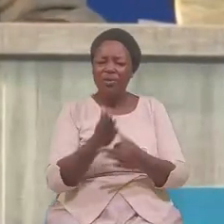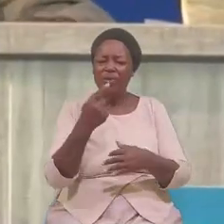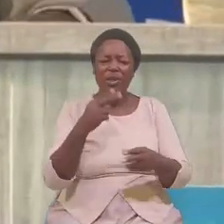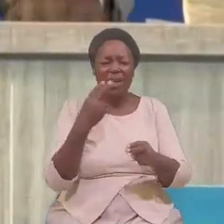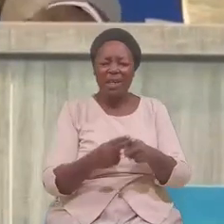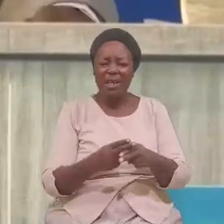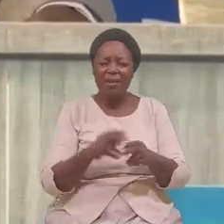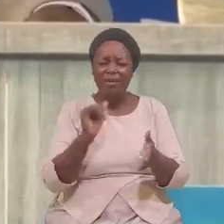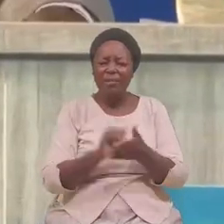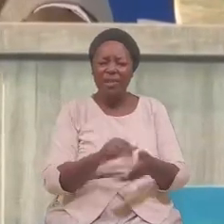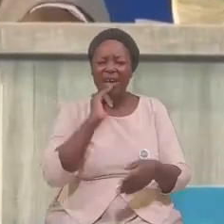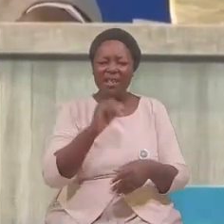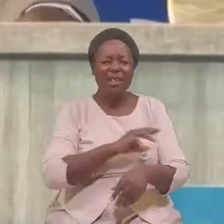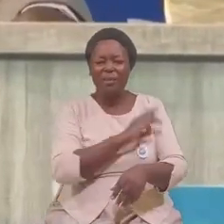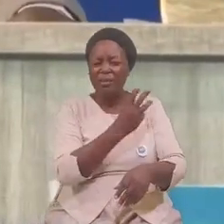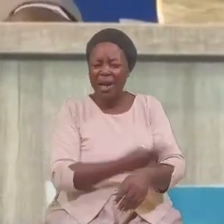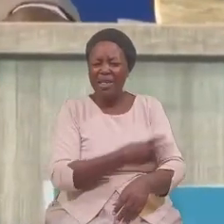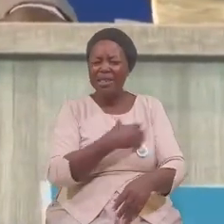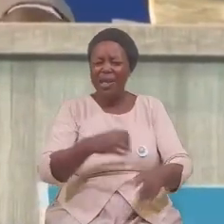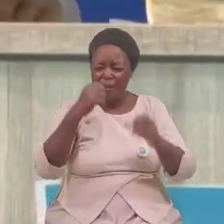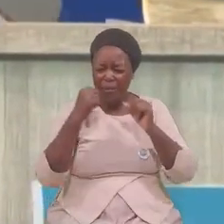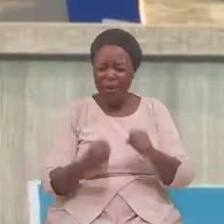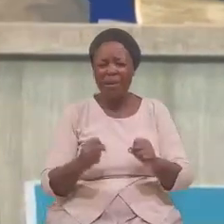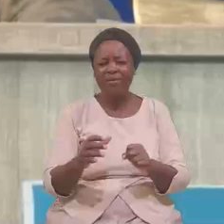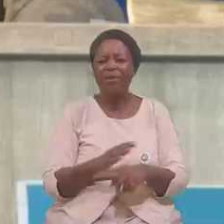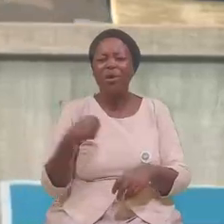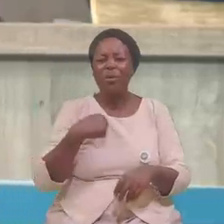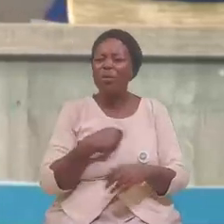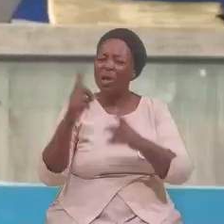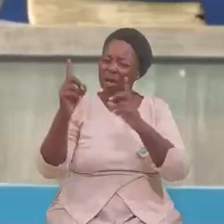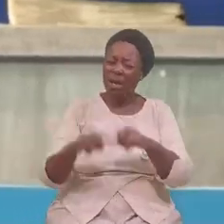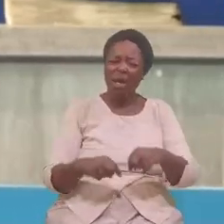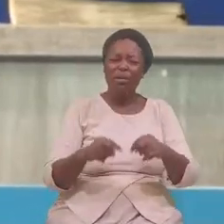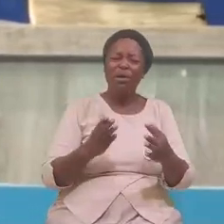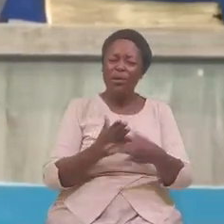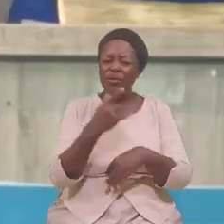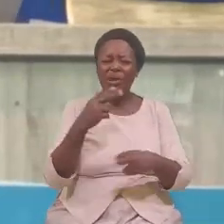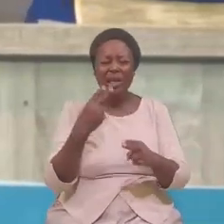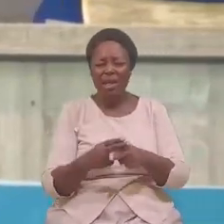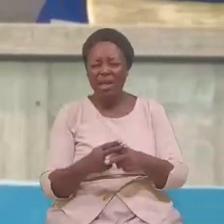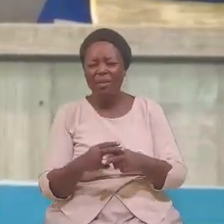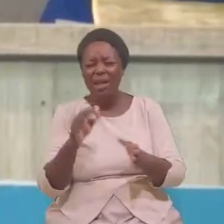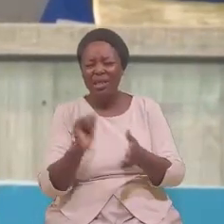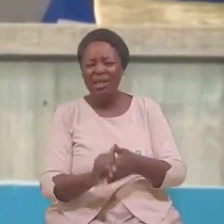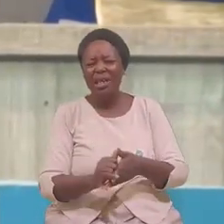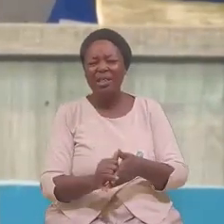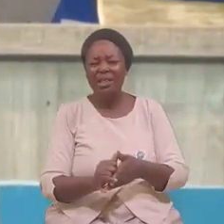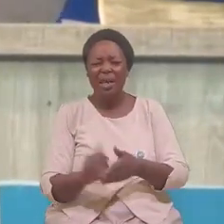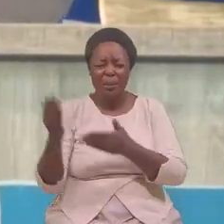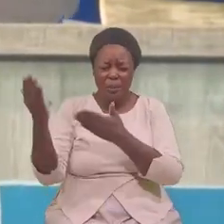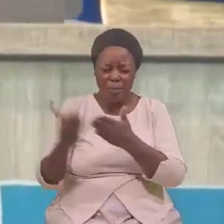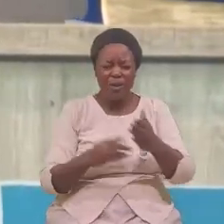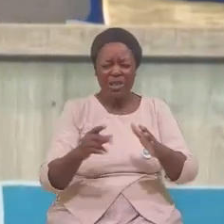est puissant et fort. Venons par le nom qui attire l'attention